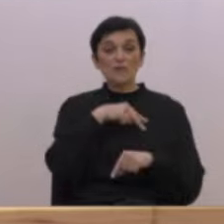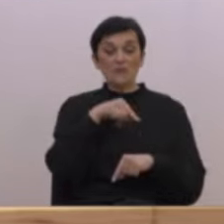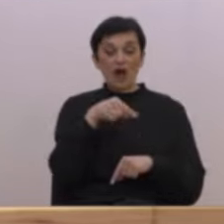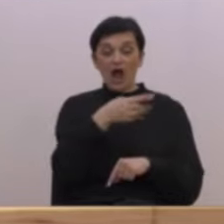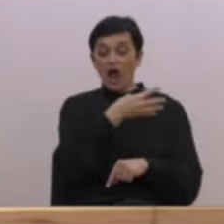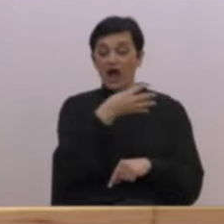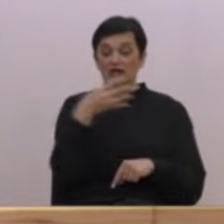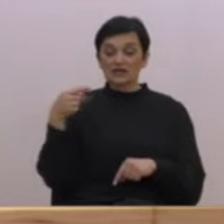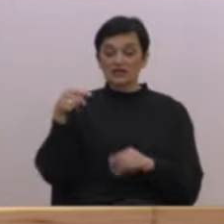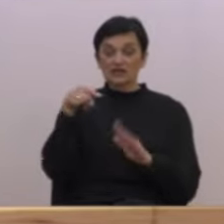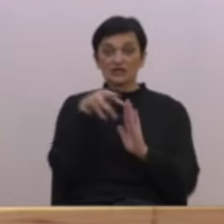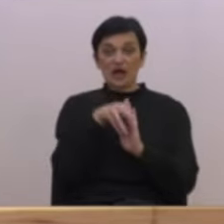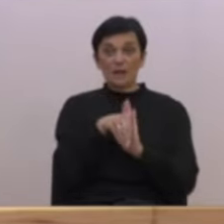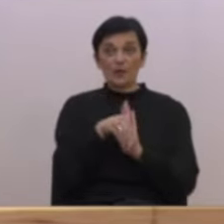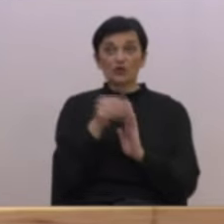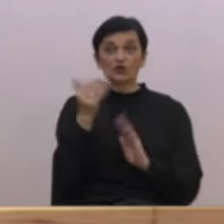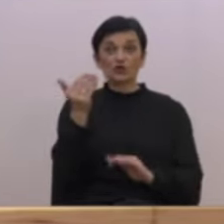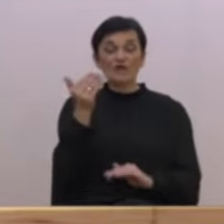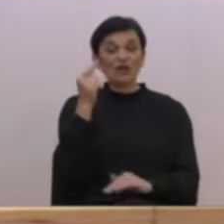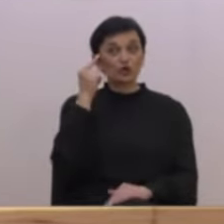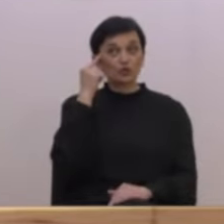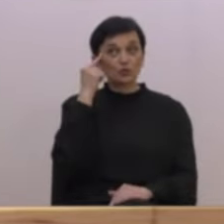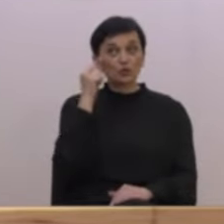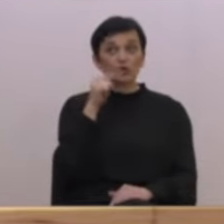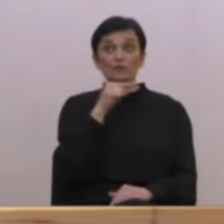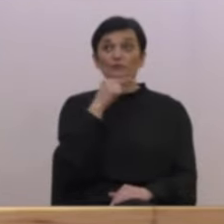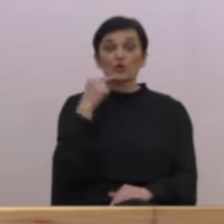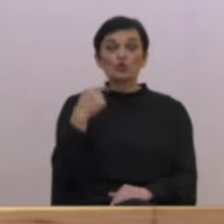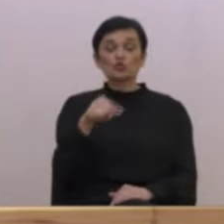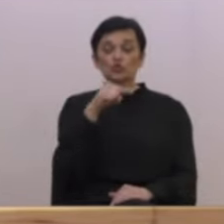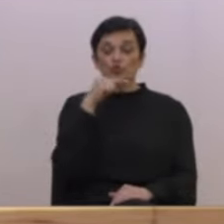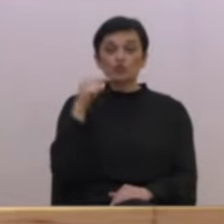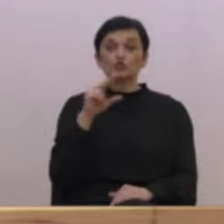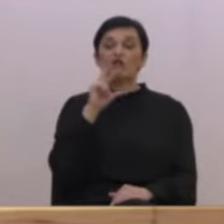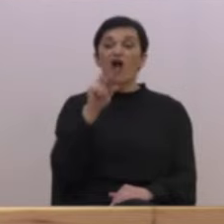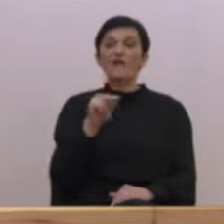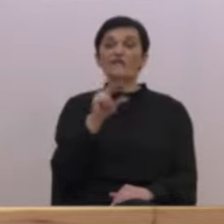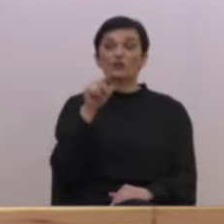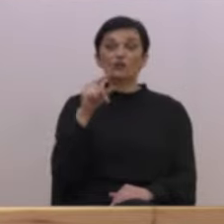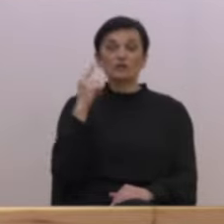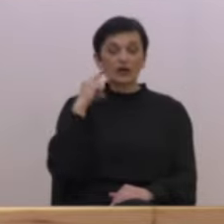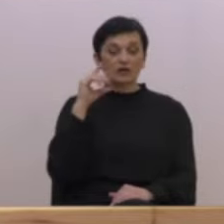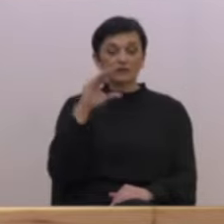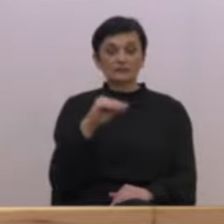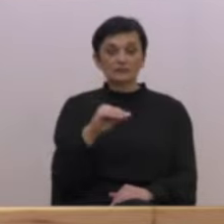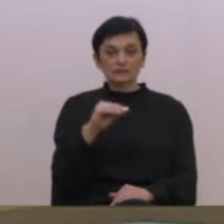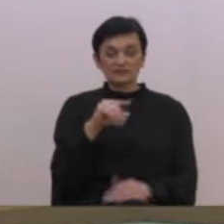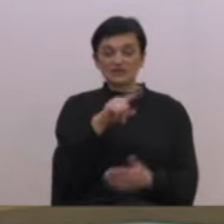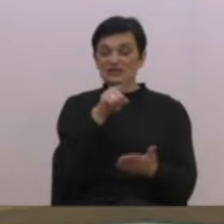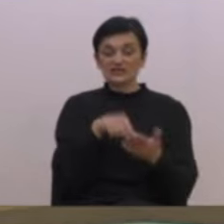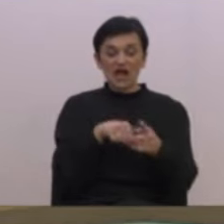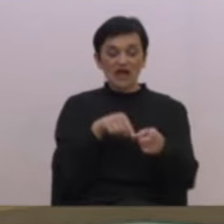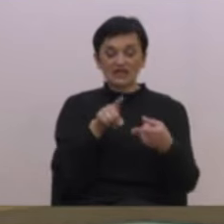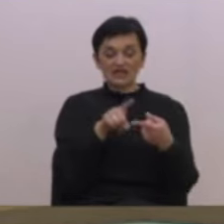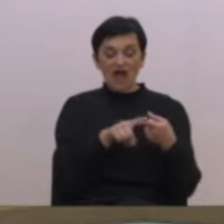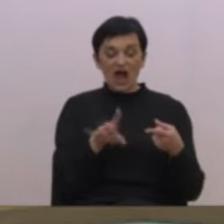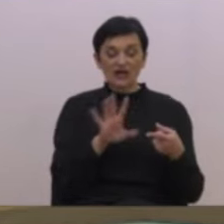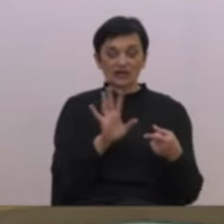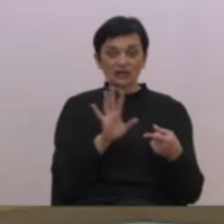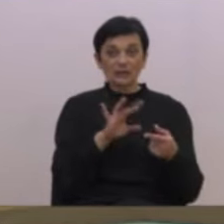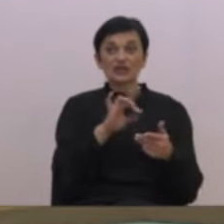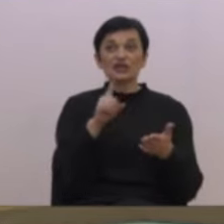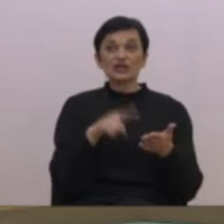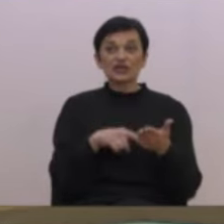როდესაც თქვენ ფიქრობთ რომ რუსო-რუსოს რო გიძახიათ, ეს არის უფრო აი, საკითხს არიხება როგორც ხვდები,